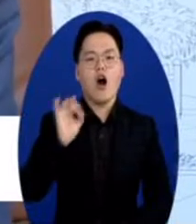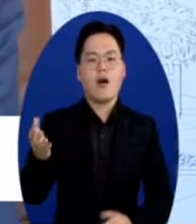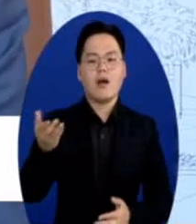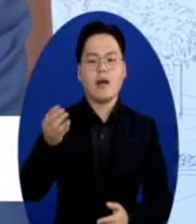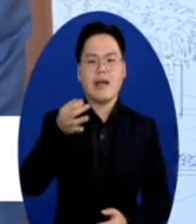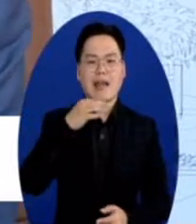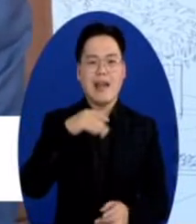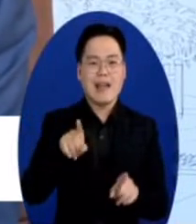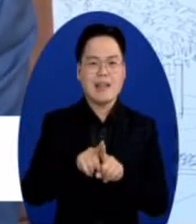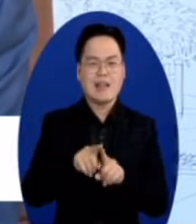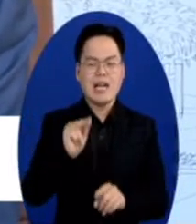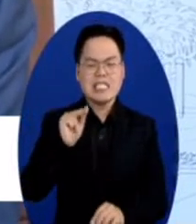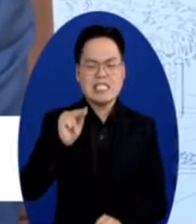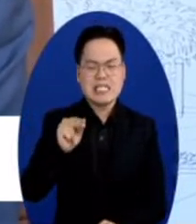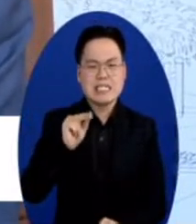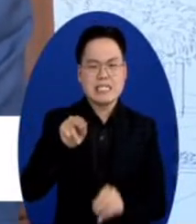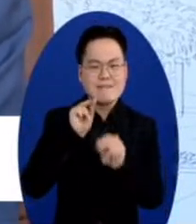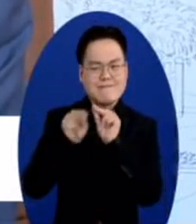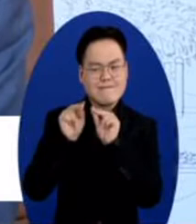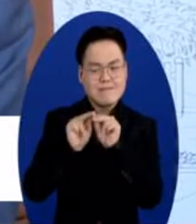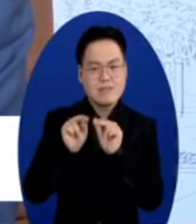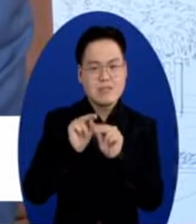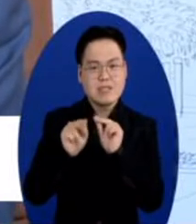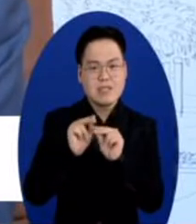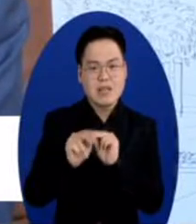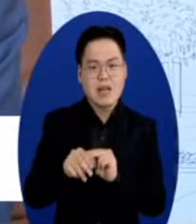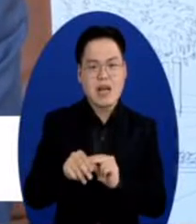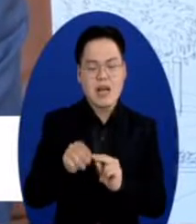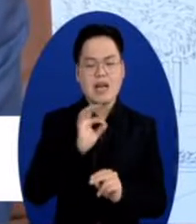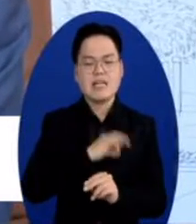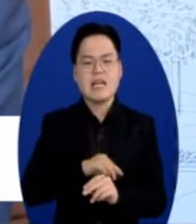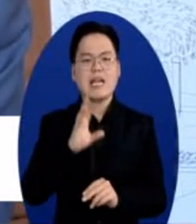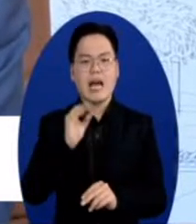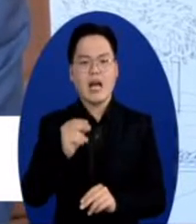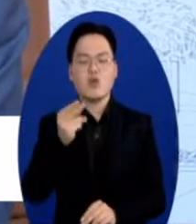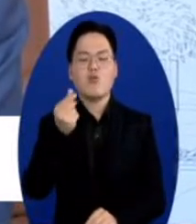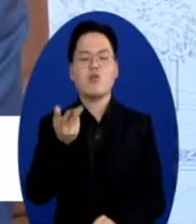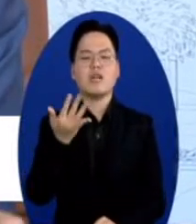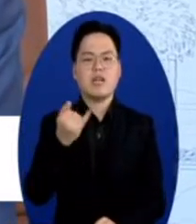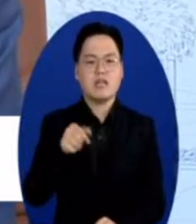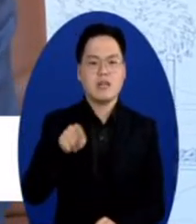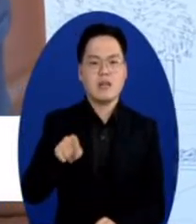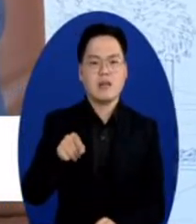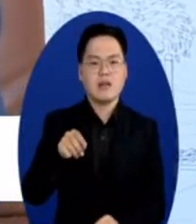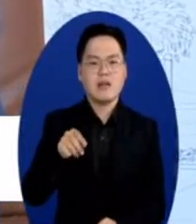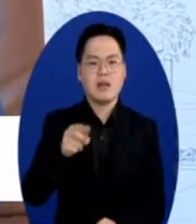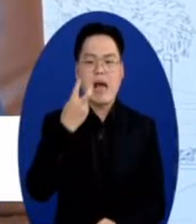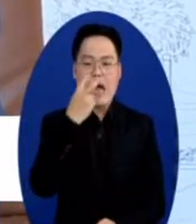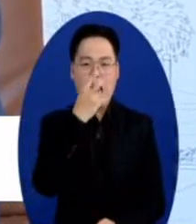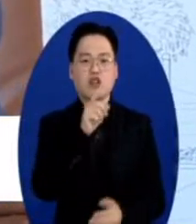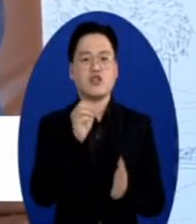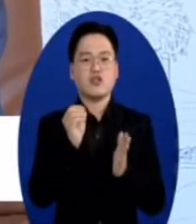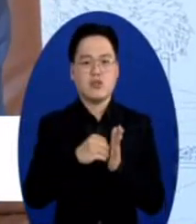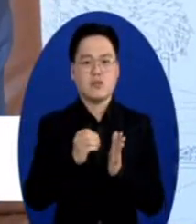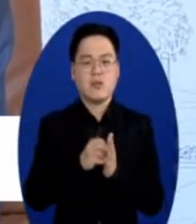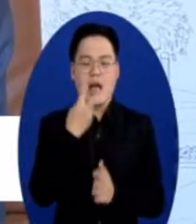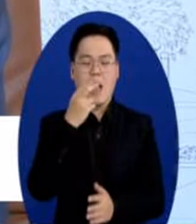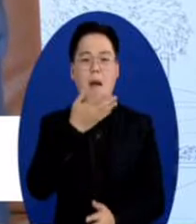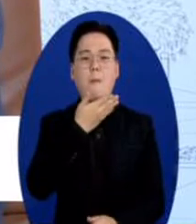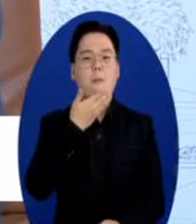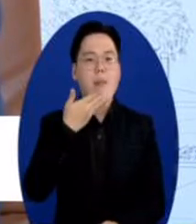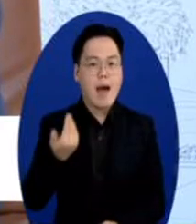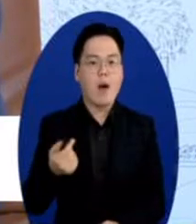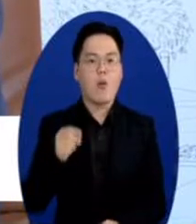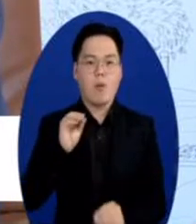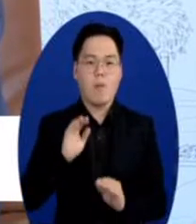хэрэглүүлэх гэж байгаа бол энэ чанарт нь хяналт авах хэрэгтэй. Хэрэглээнд нь хяналт авах хэрэгтэй. Үнэнд нь хяналт авах хэрэгтэй. Одоо бол үндсэндээ энэ шалтгаан шахуу явж